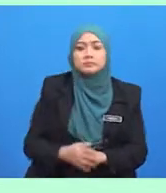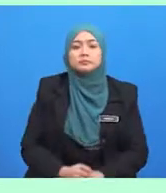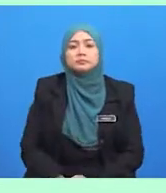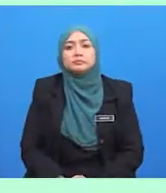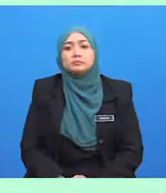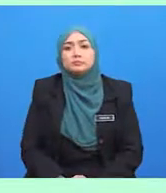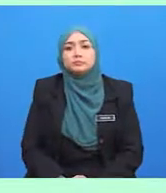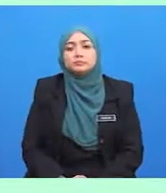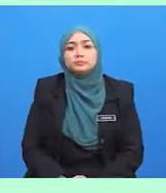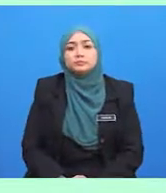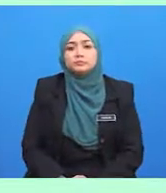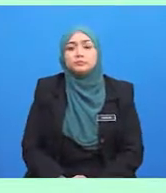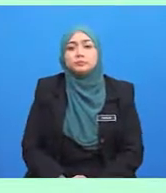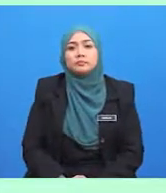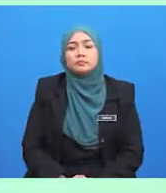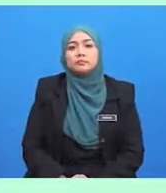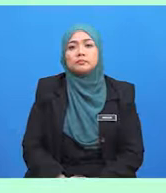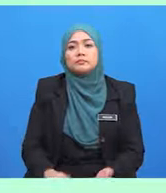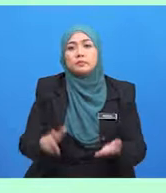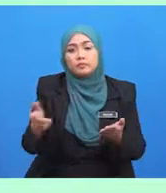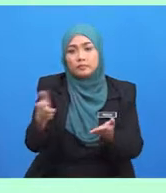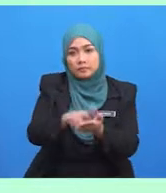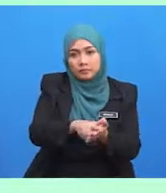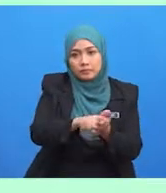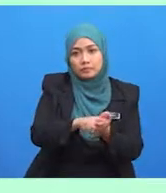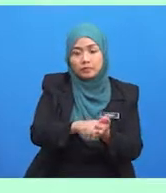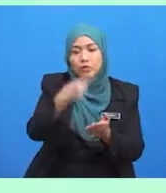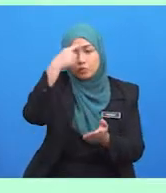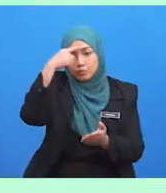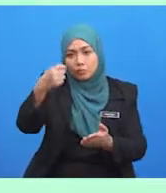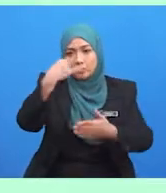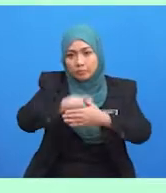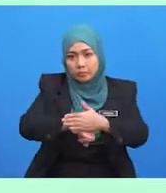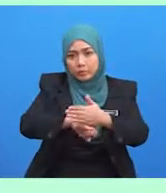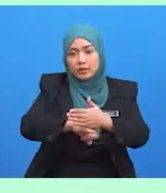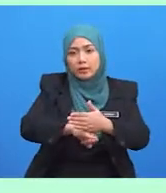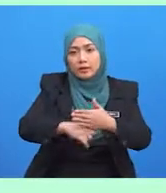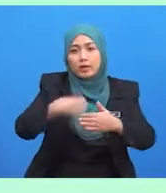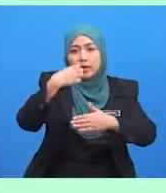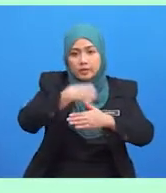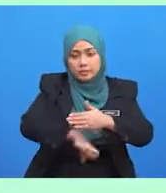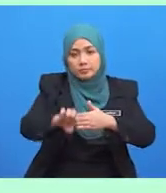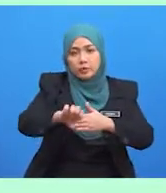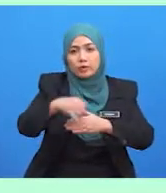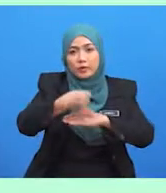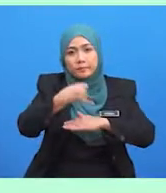Permit, iaitu lesen untuk mengimport dan mengeksport kereta.